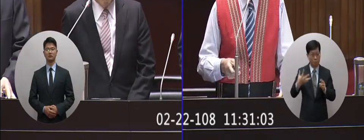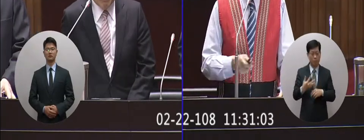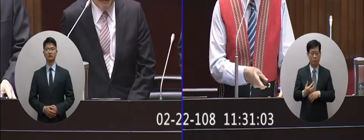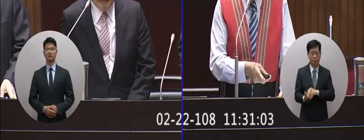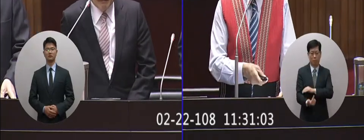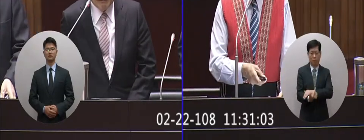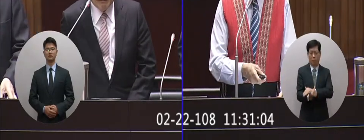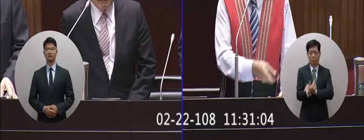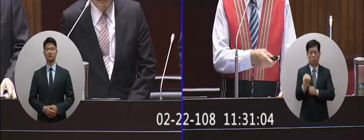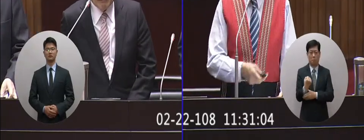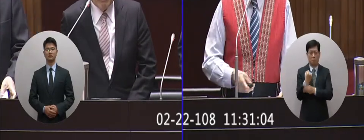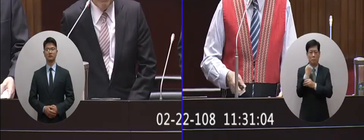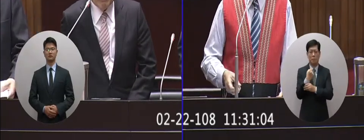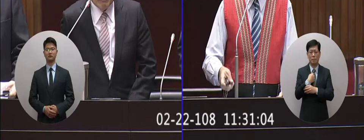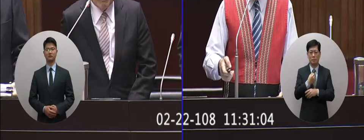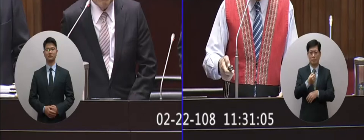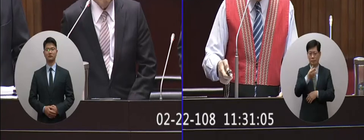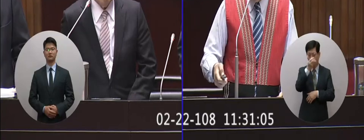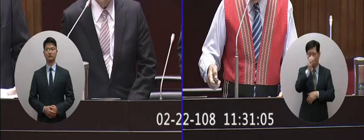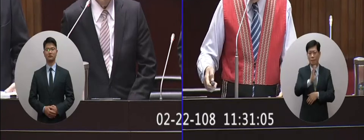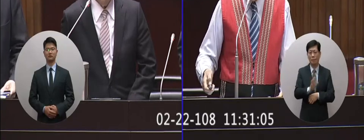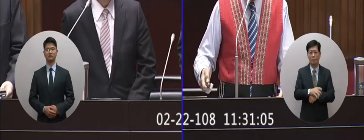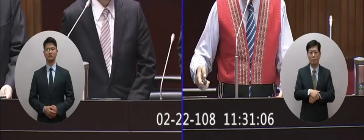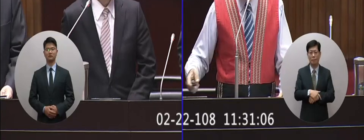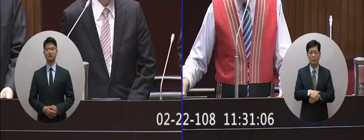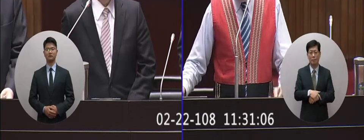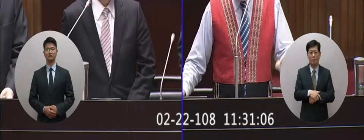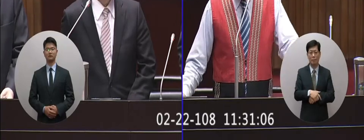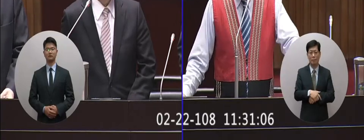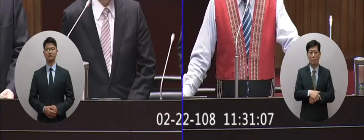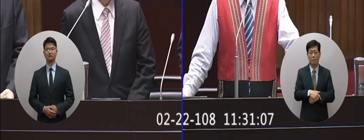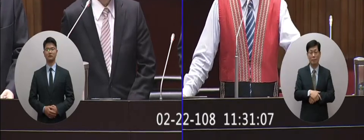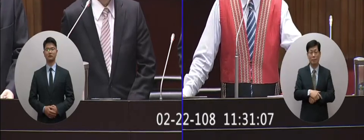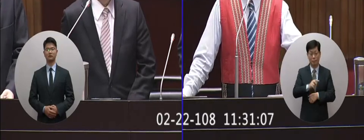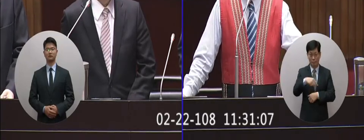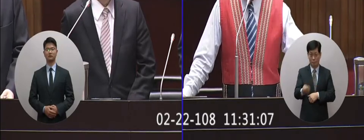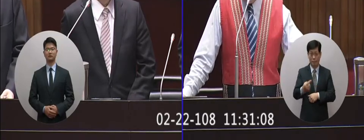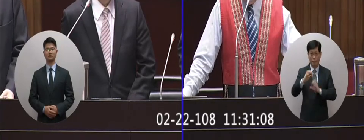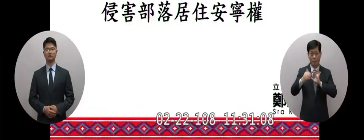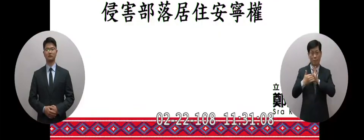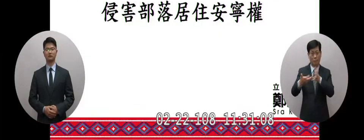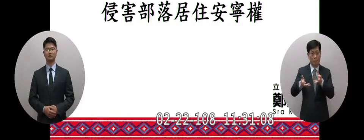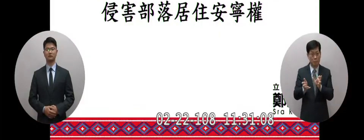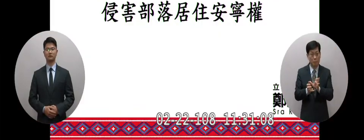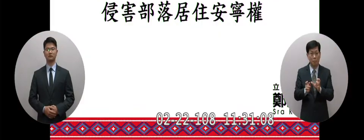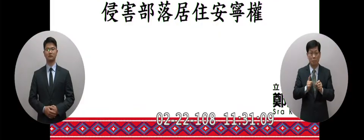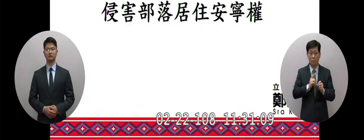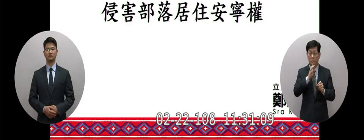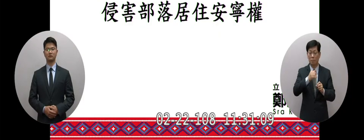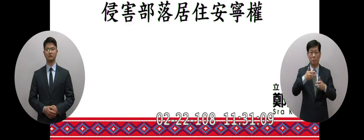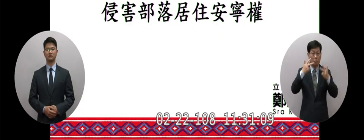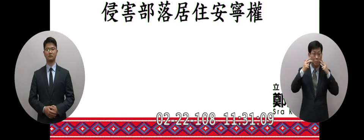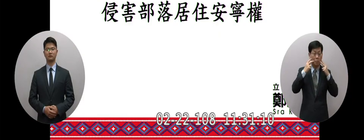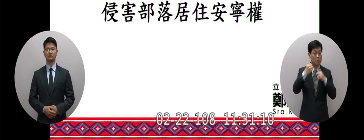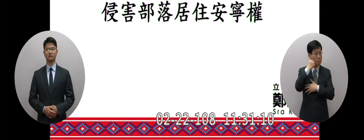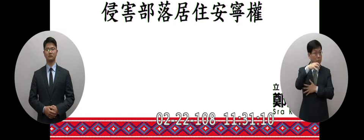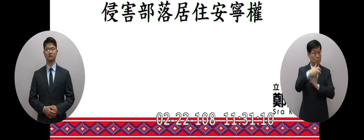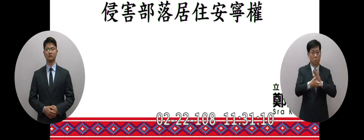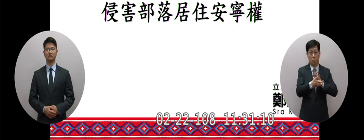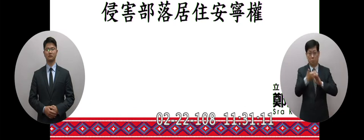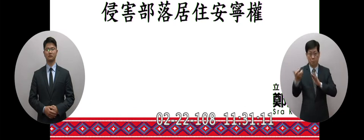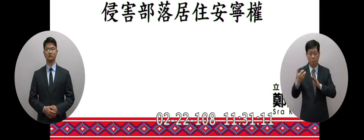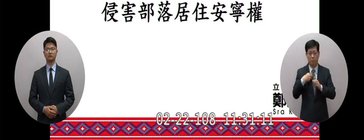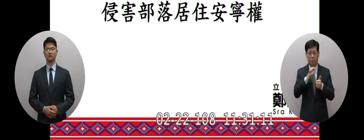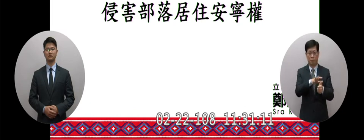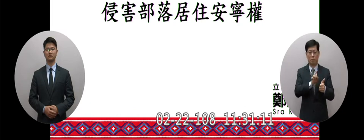快支持，不要反悔啊。接下来哈，国防部啊迁徙原住民族的部落，侵害